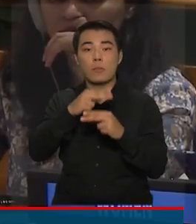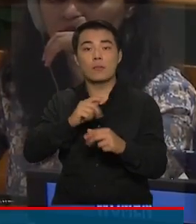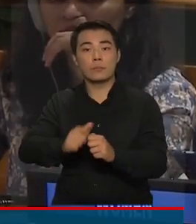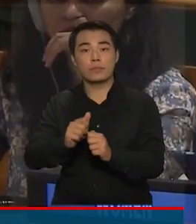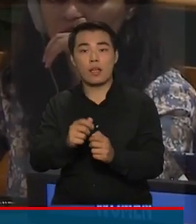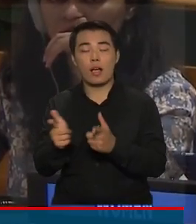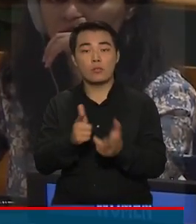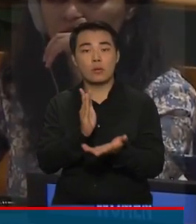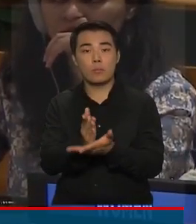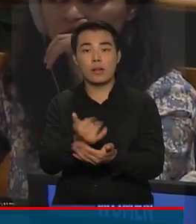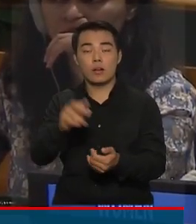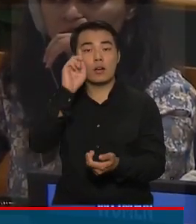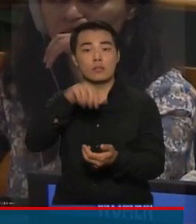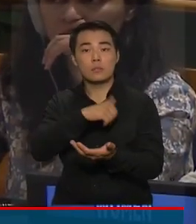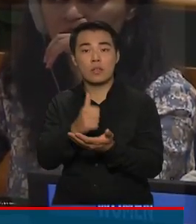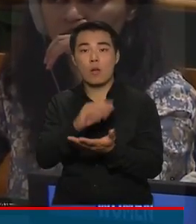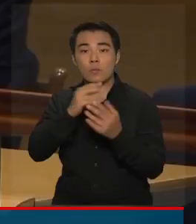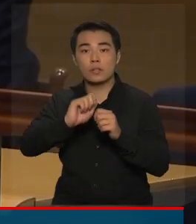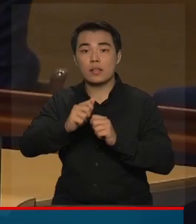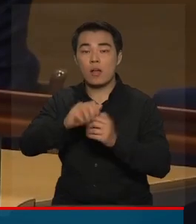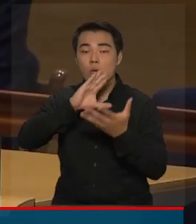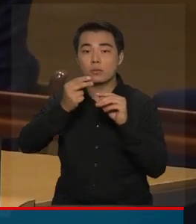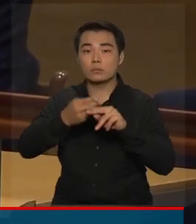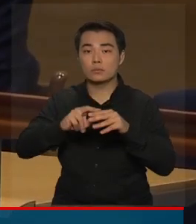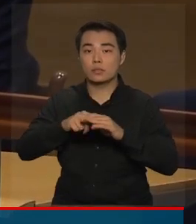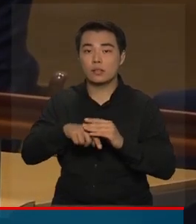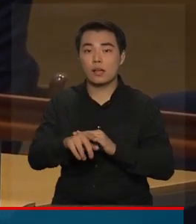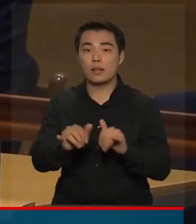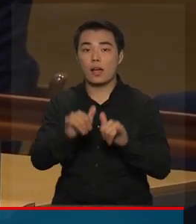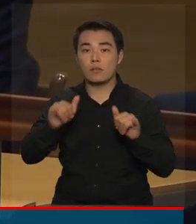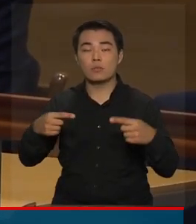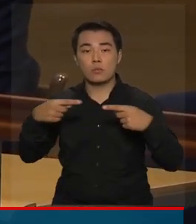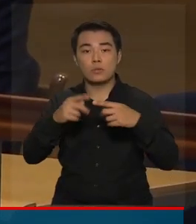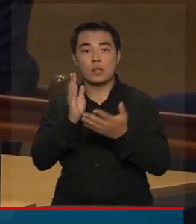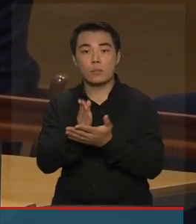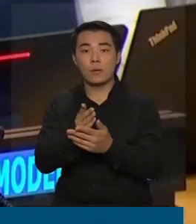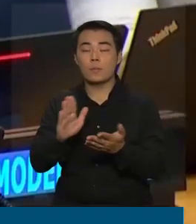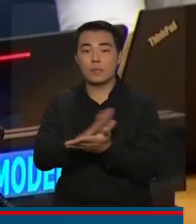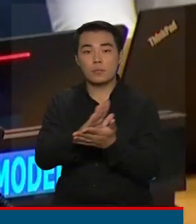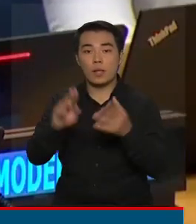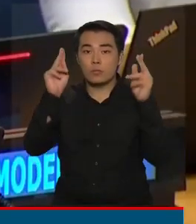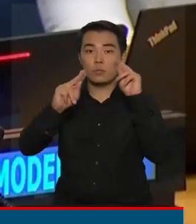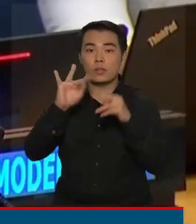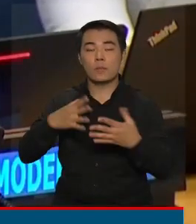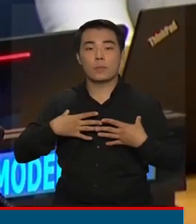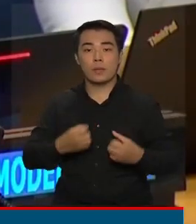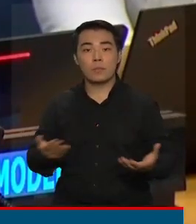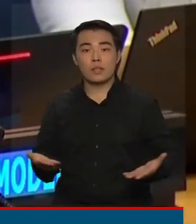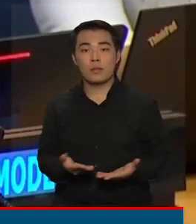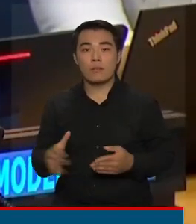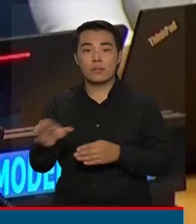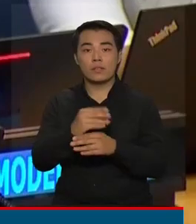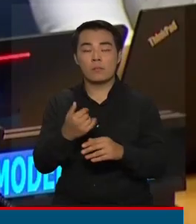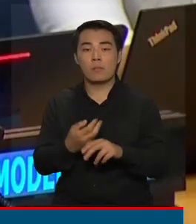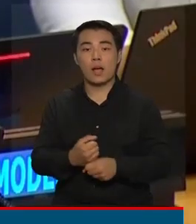құйып отырмыз. Мемлекет бюджетінің 80% тұрақты даму мақсаттарына сай келеді. Біз тегін білім алудың және денсаулық сақтаудың баршаға